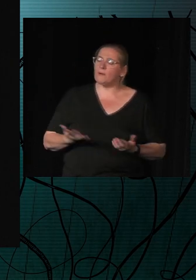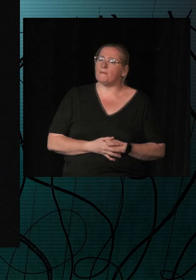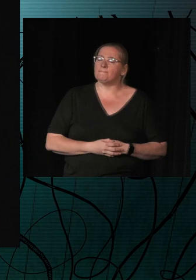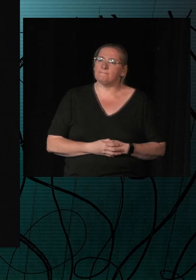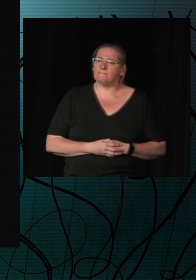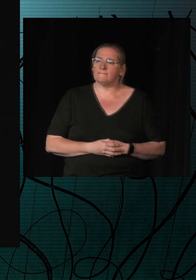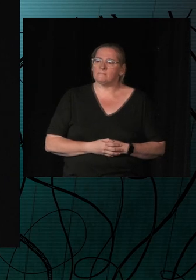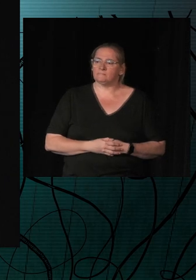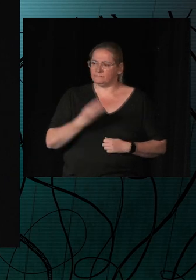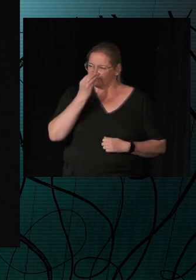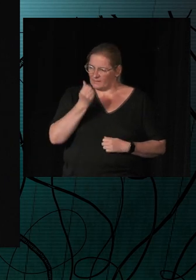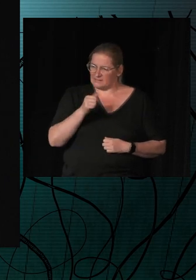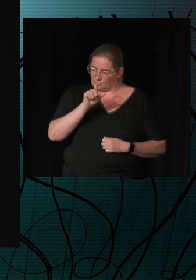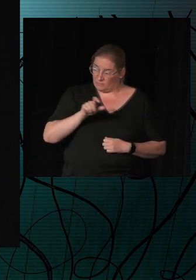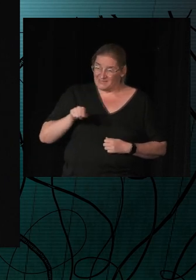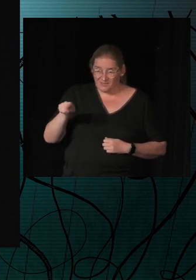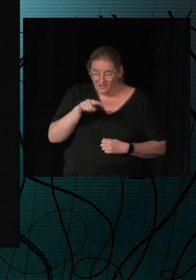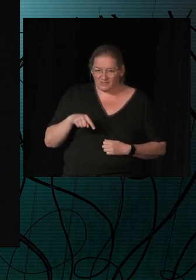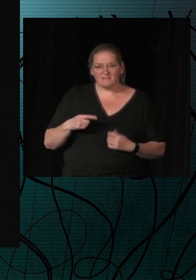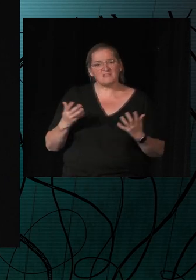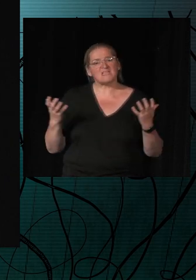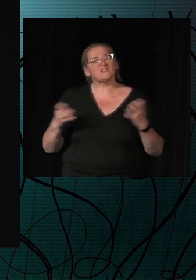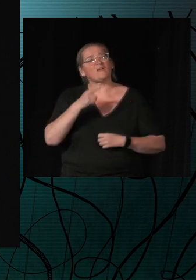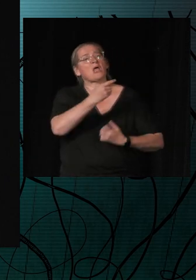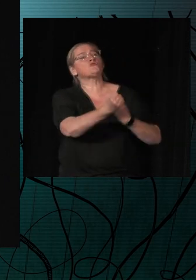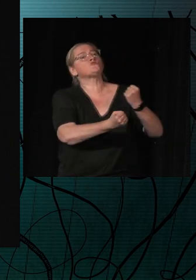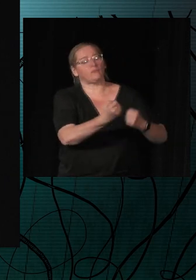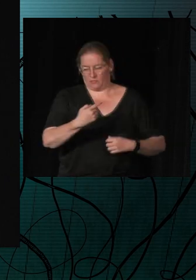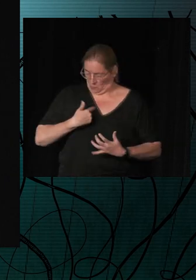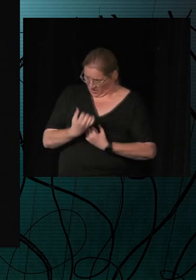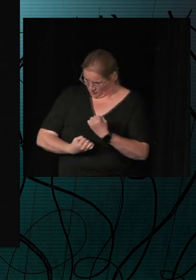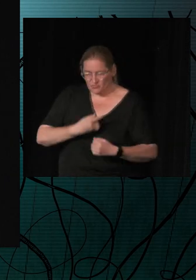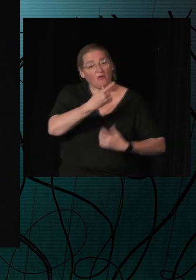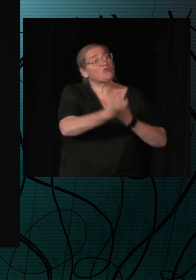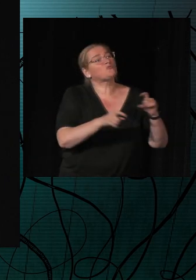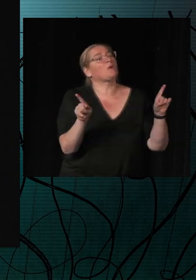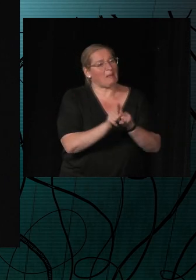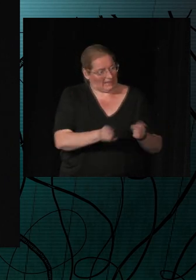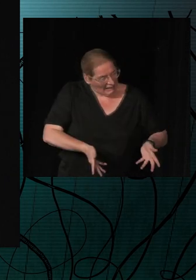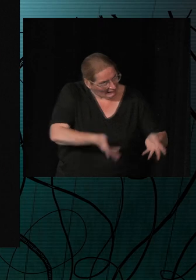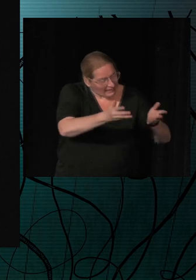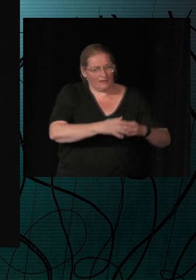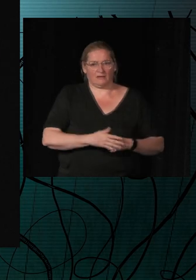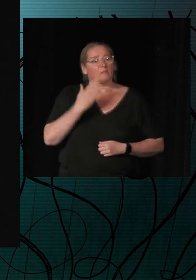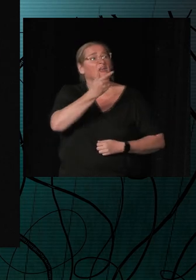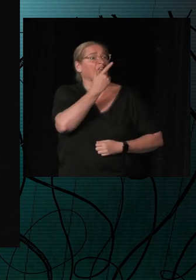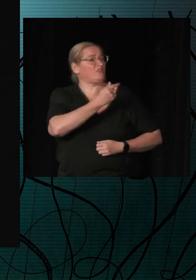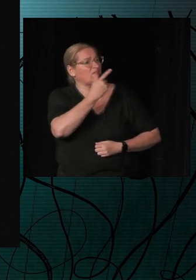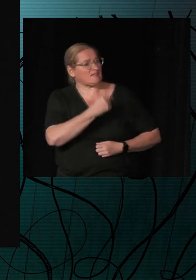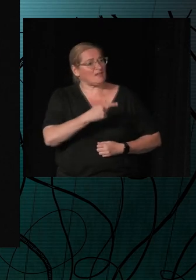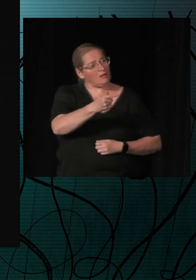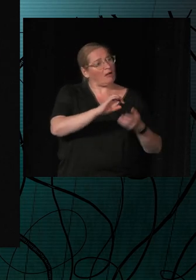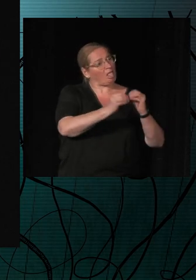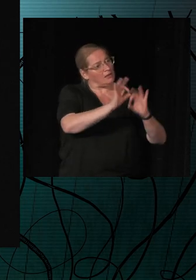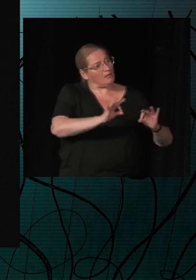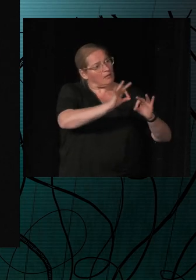a l'impression en plus parfois qu'ils ont envie qu'on galère particulièrement parce que eux aussi ont galéré et que si nous on y va facile et que on a pas de